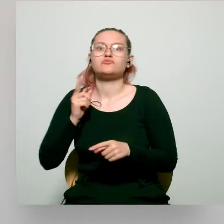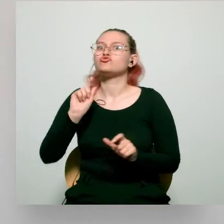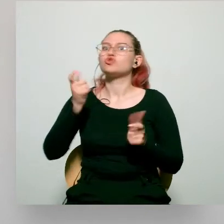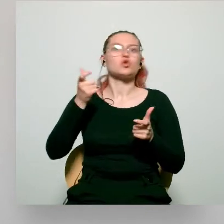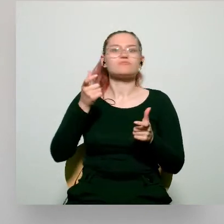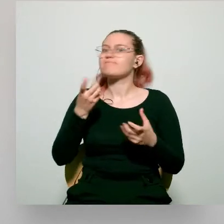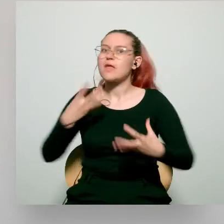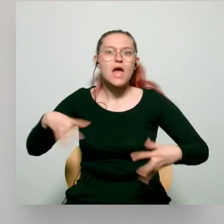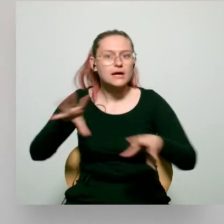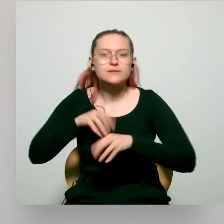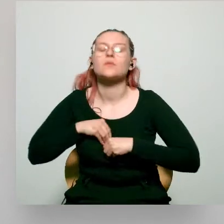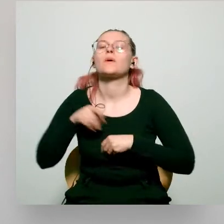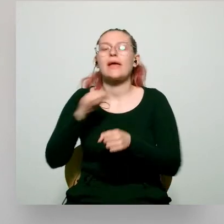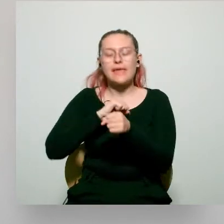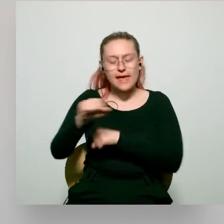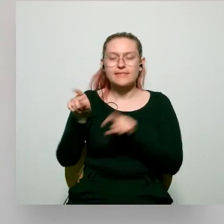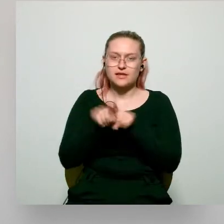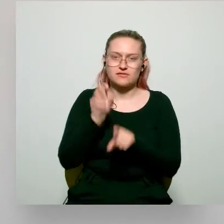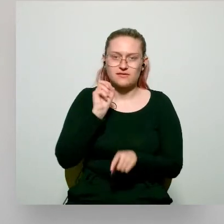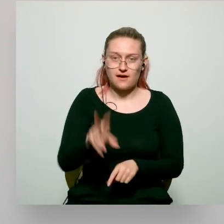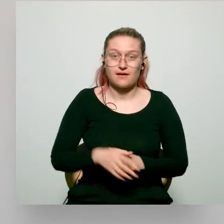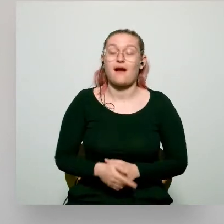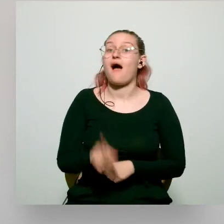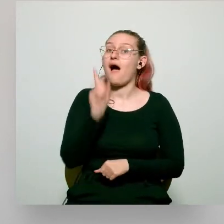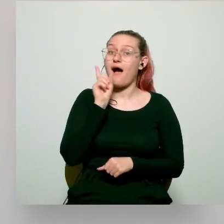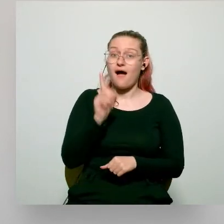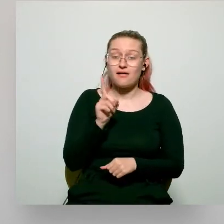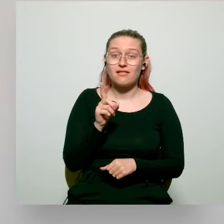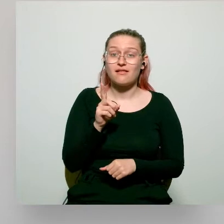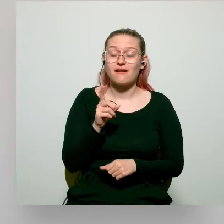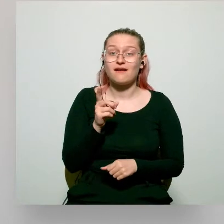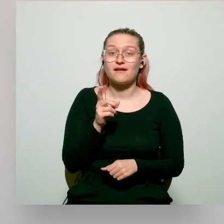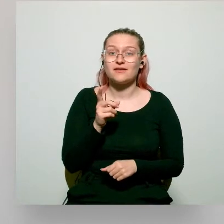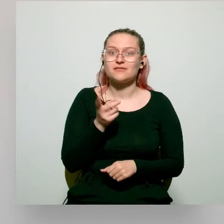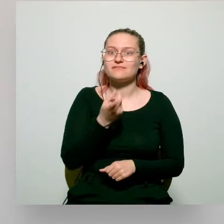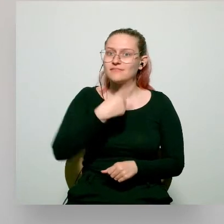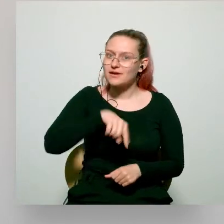ale potrafimy jednocześnie akceptować, przyjmować i w ten sposób